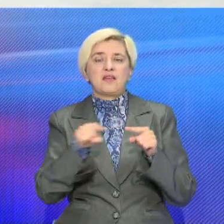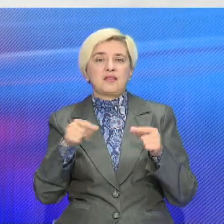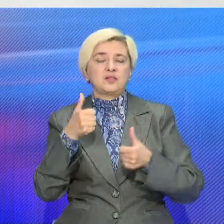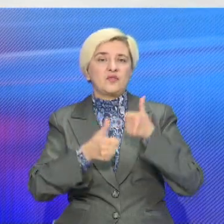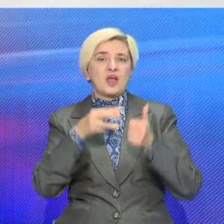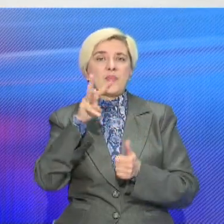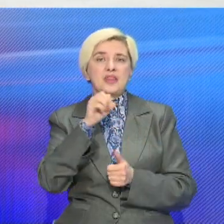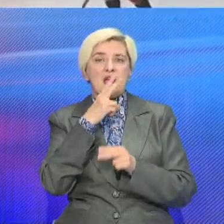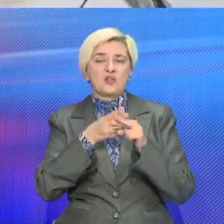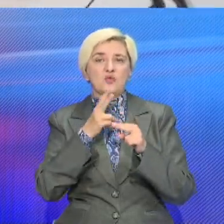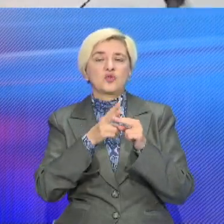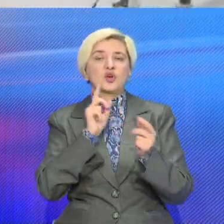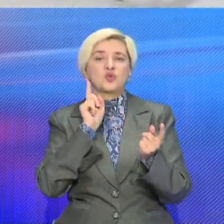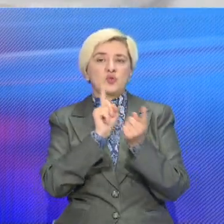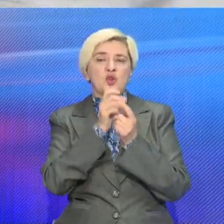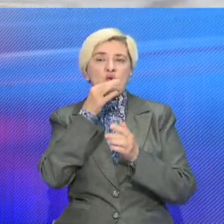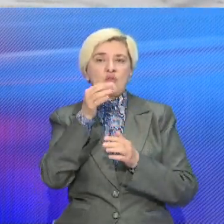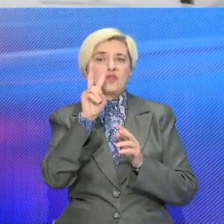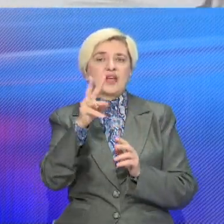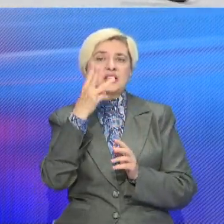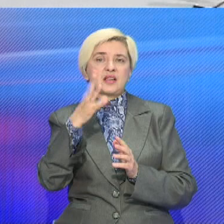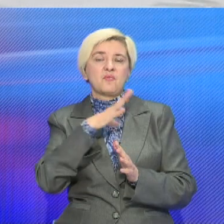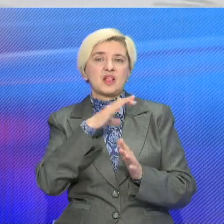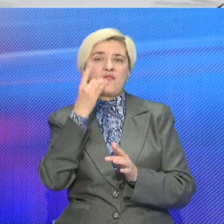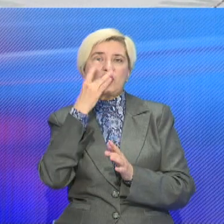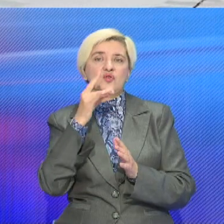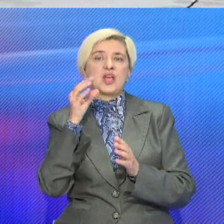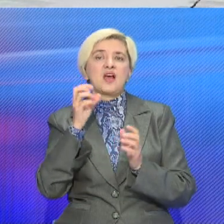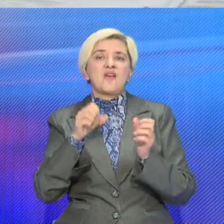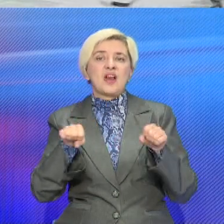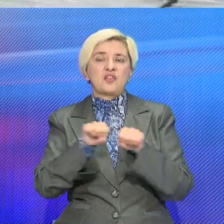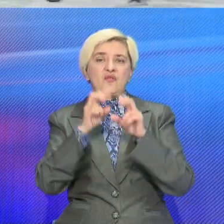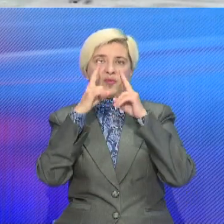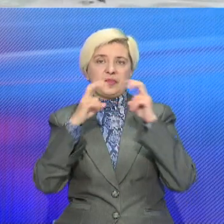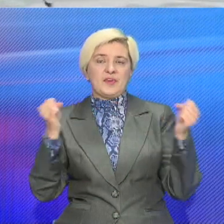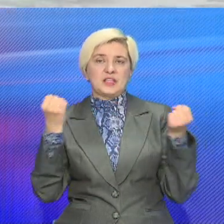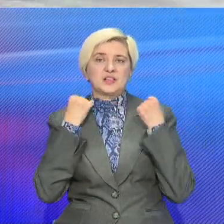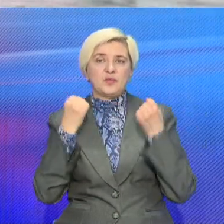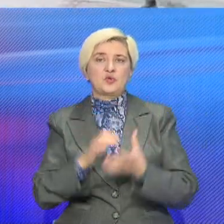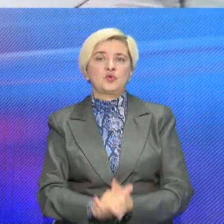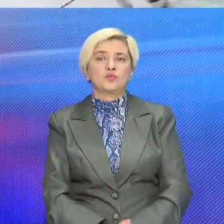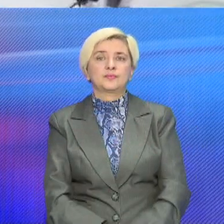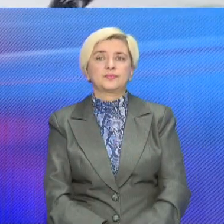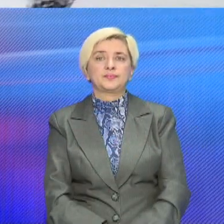ў адказ сёння 23 кастрычніка прайшла ў Гродні ў Лядовым палацы спорту.